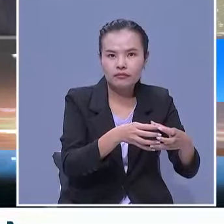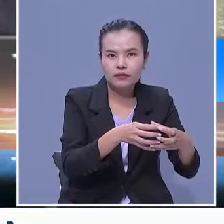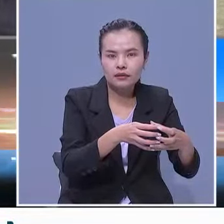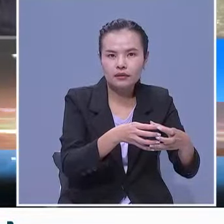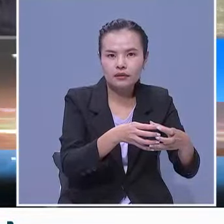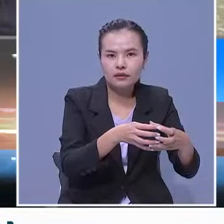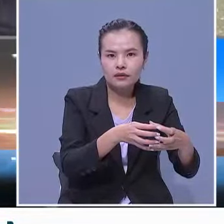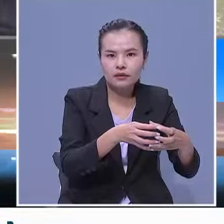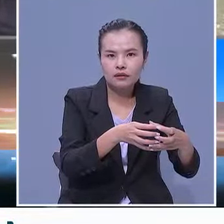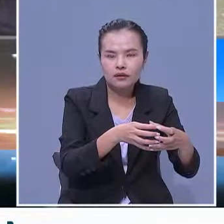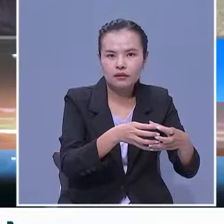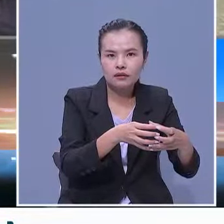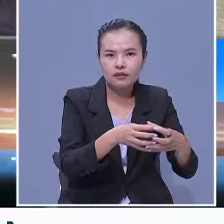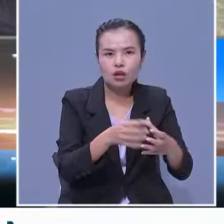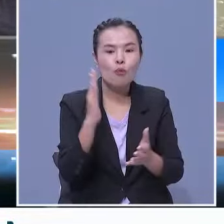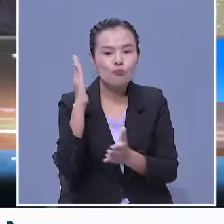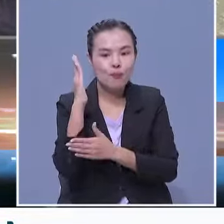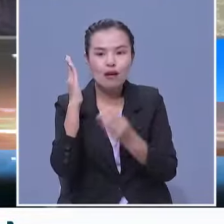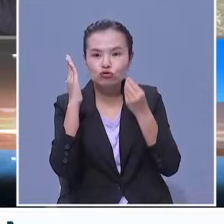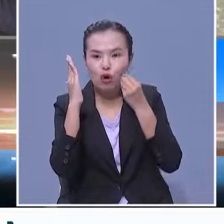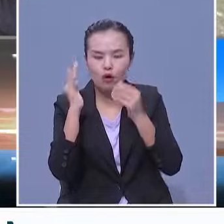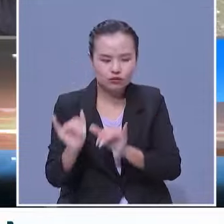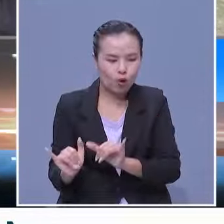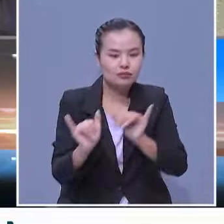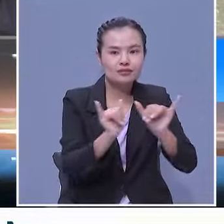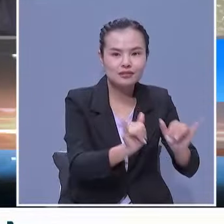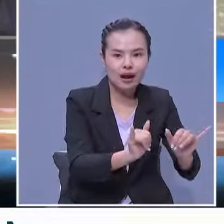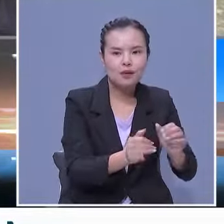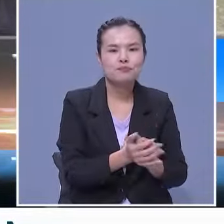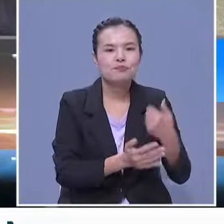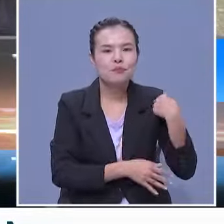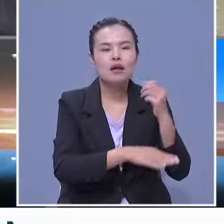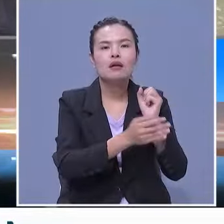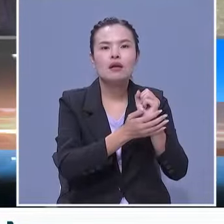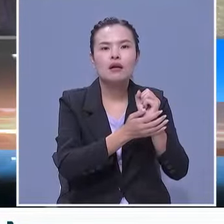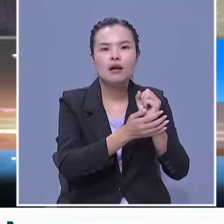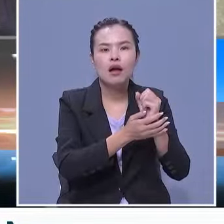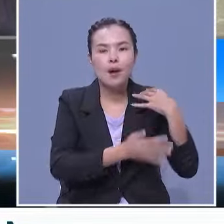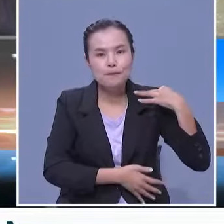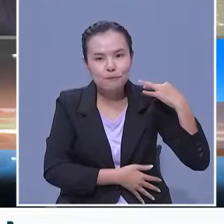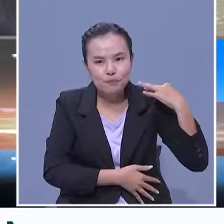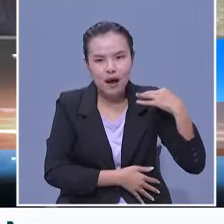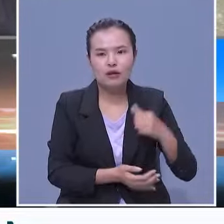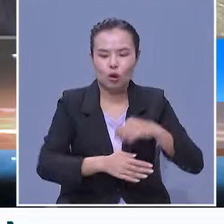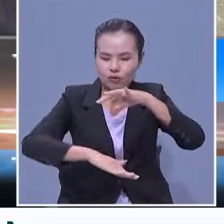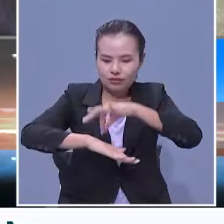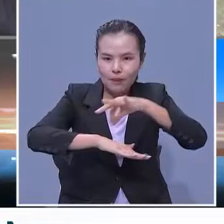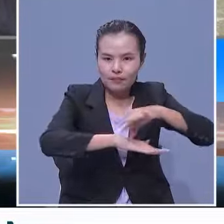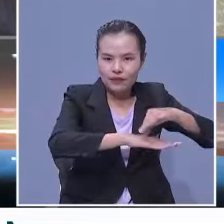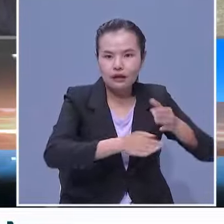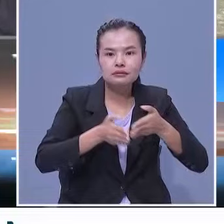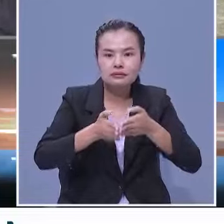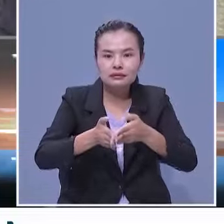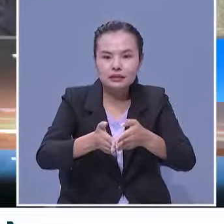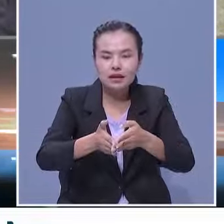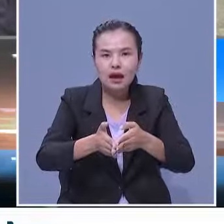มาจากบริเวณด้านในนะคะคุณผู้ชมซึ่งจุดนี้ก็จะมีกู้ภัยยืนก็จะมีกู้ภัยประจำจุดอยู่นะคะคอยเอาเรือเนี่ยม